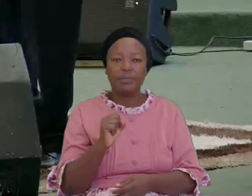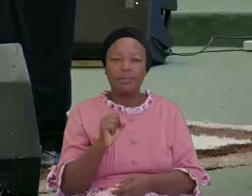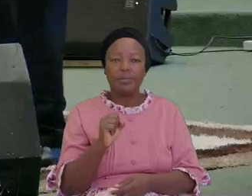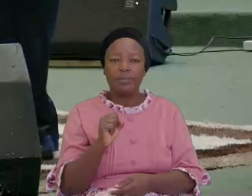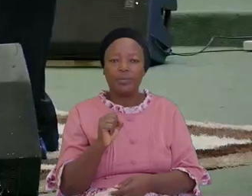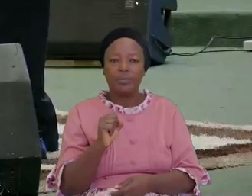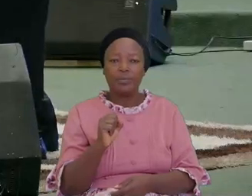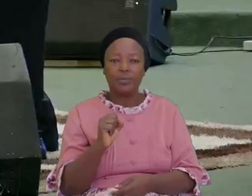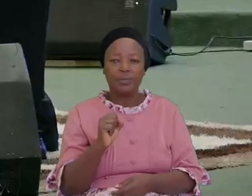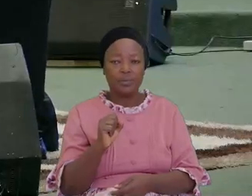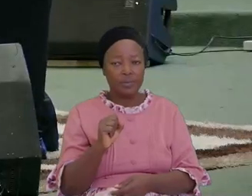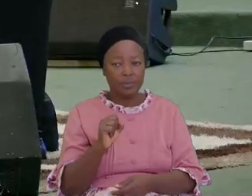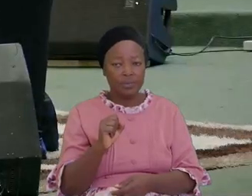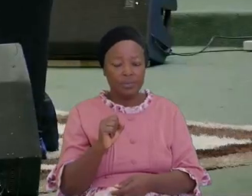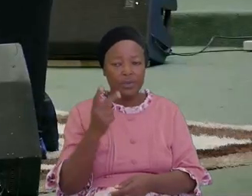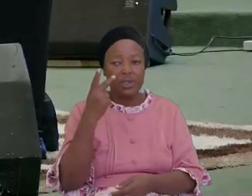malin.